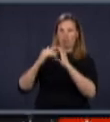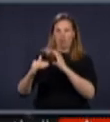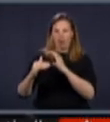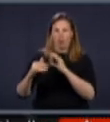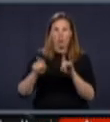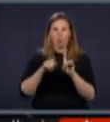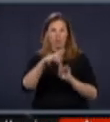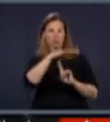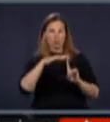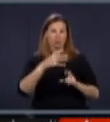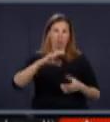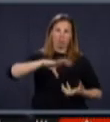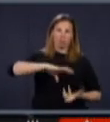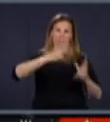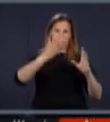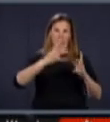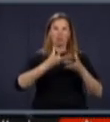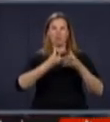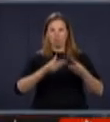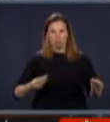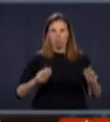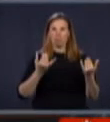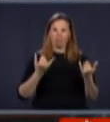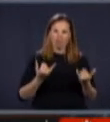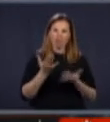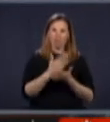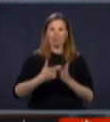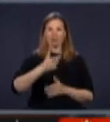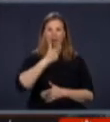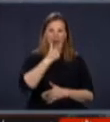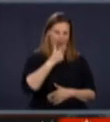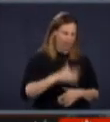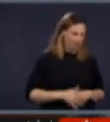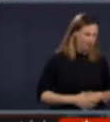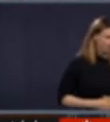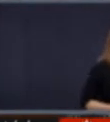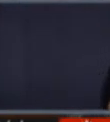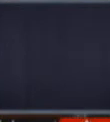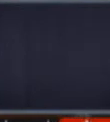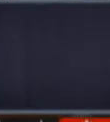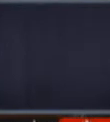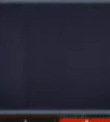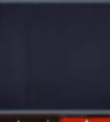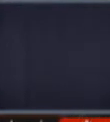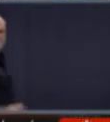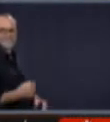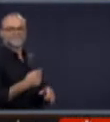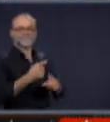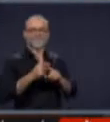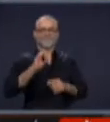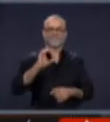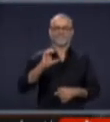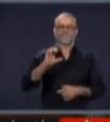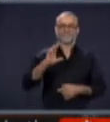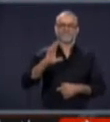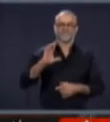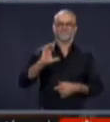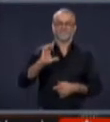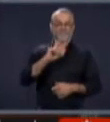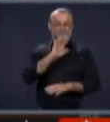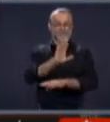situations-là. Merci. Nous en sommes maintenant à la période de questions en anglais. Nous commençons avec Cathy Sonny, CBC. Good afternoon. Bon